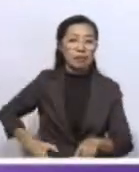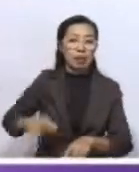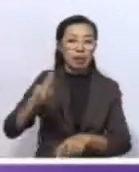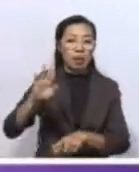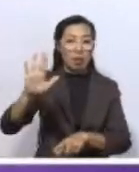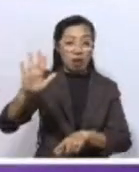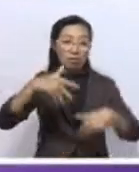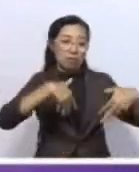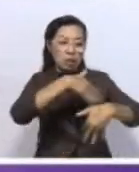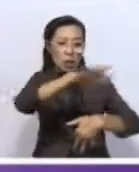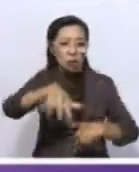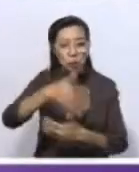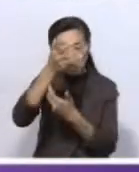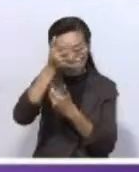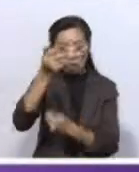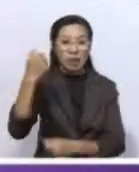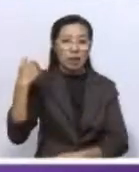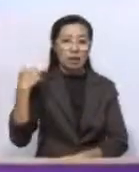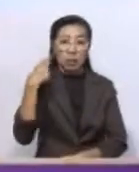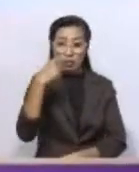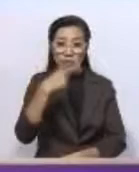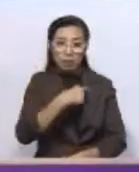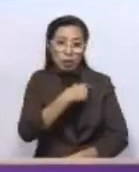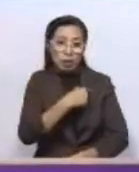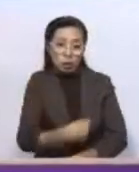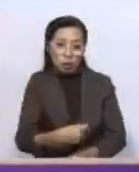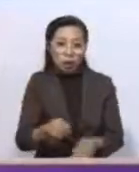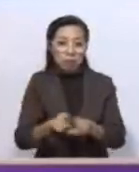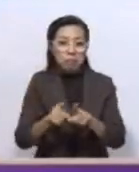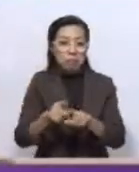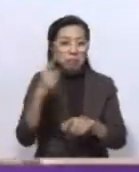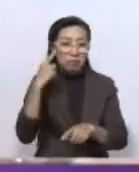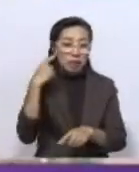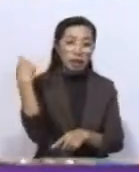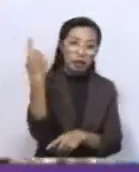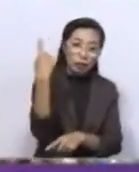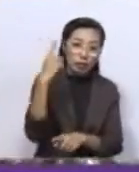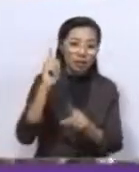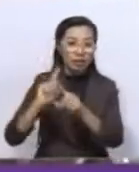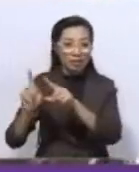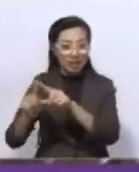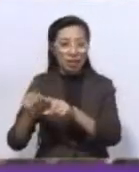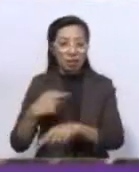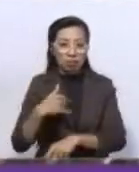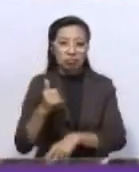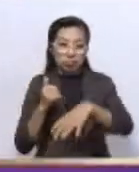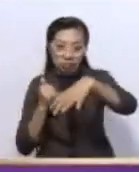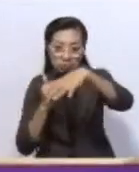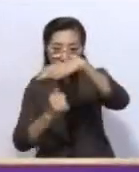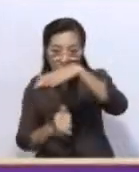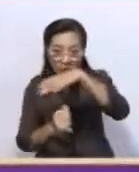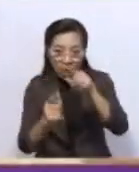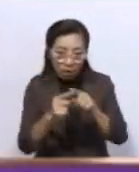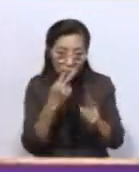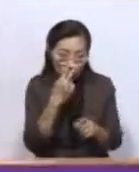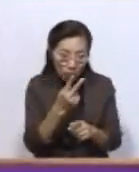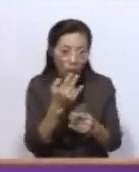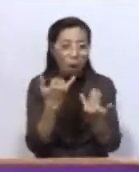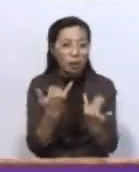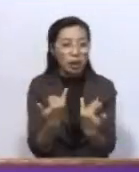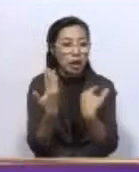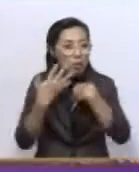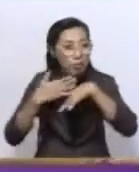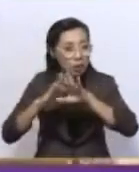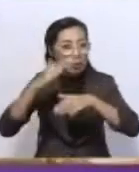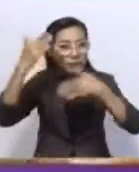นใจของทุกเพศทุกวัยโดยเฉพาะผู้ที่ชื่นชอบการเดินทางและนักท่องเที่ยวและหลายคนมาใช้บริการเพื่อจดจำว่าวันนี้เคยมาร่วมง